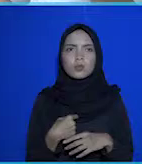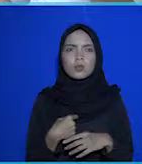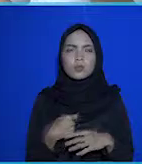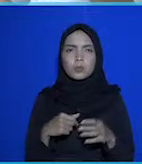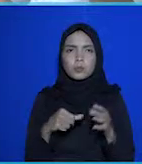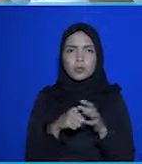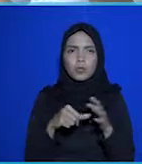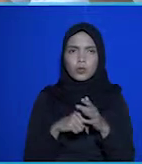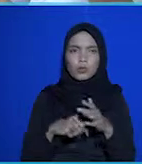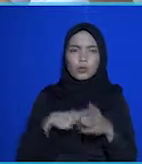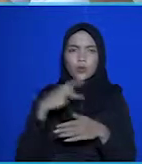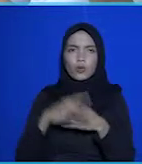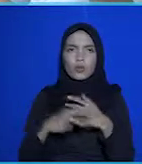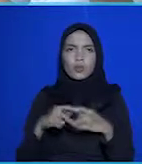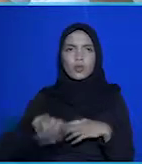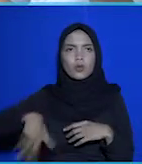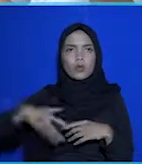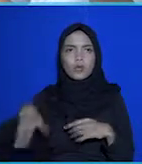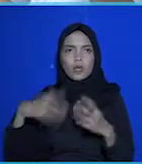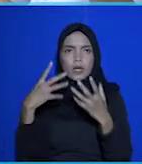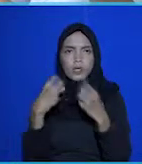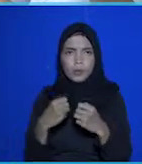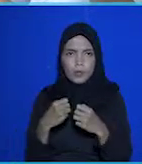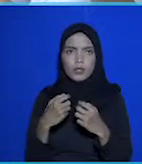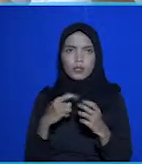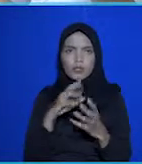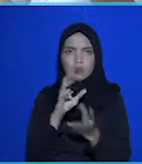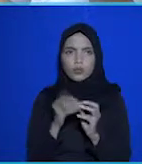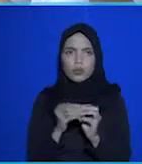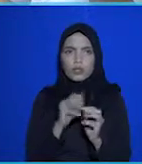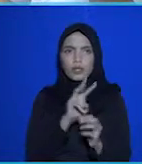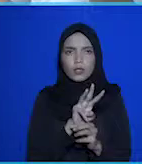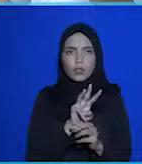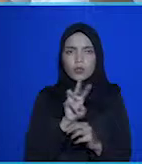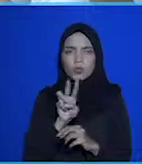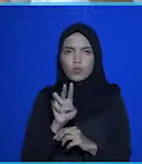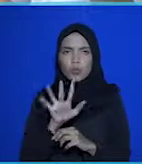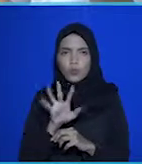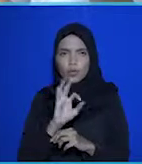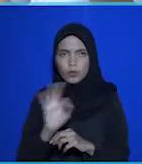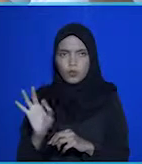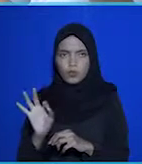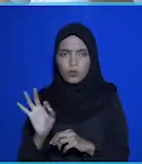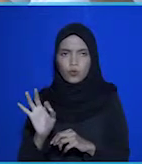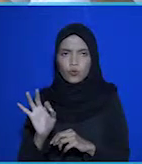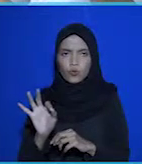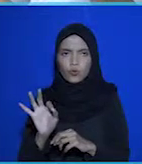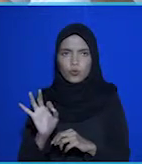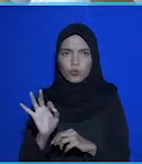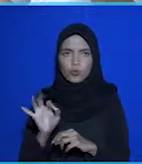penyaluran bantuan program Keluarga Harapan dengan total penerima sebanyak 325.000